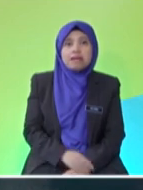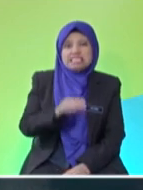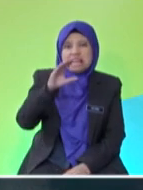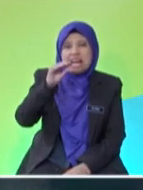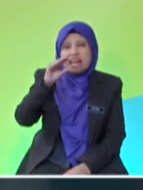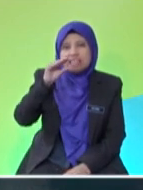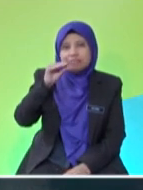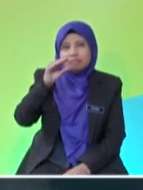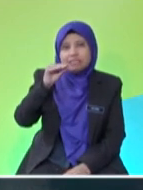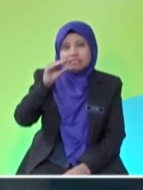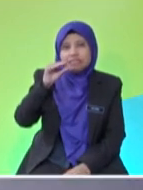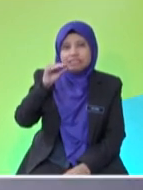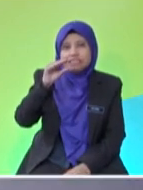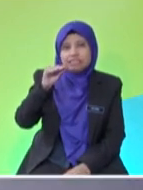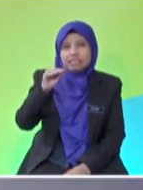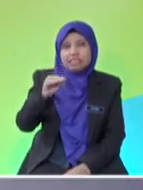skip